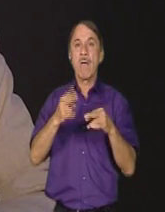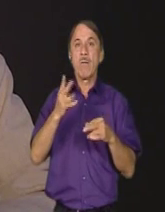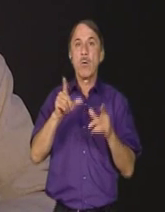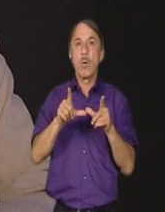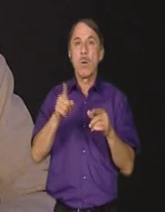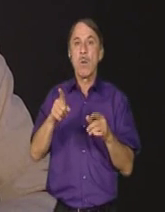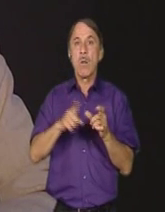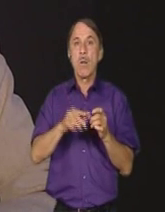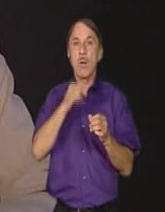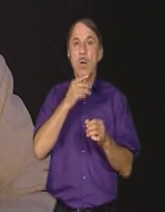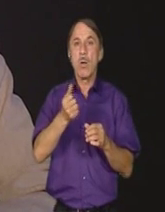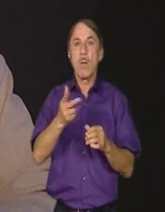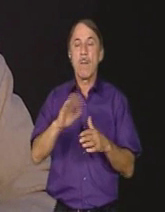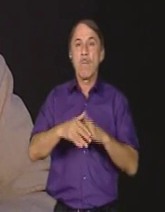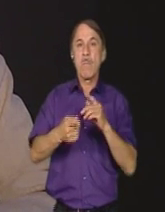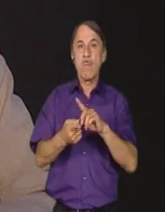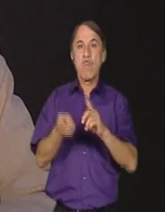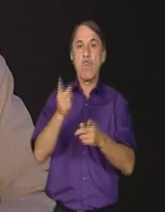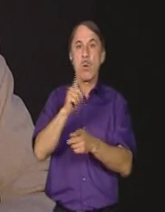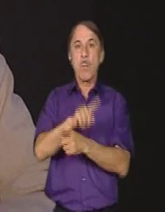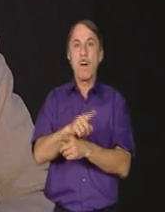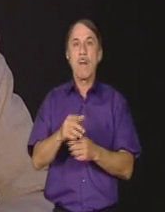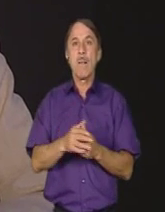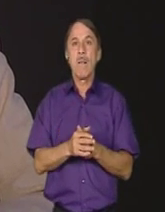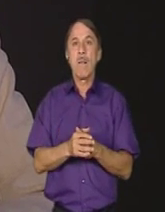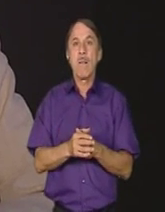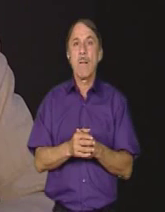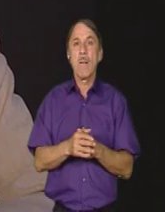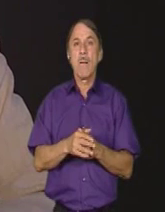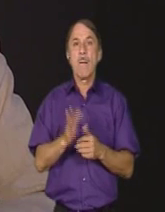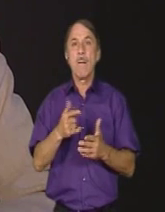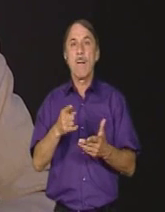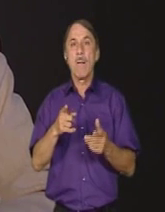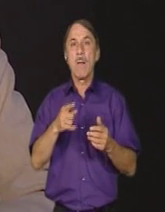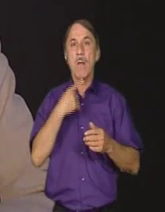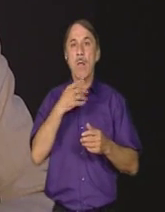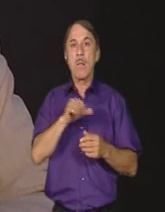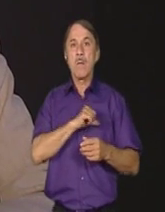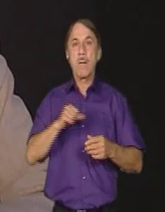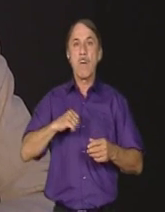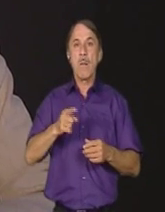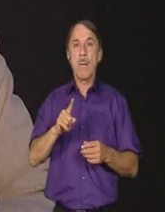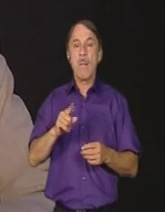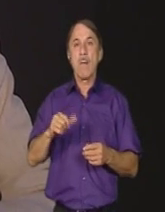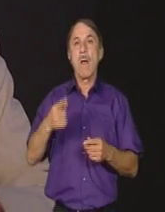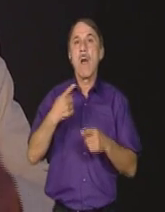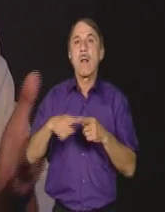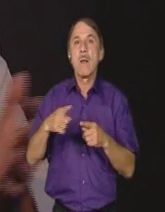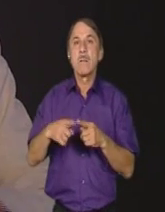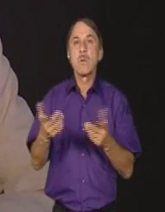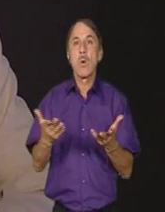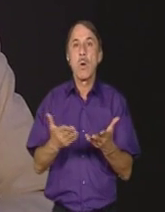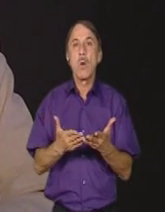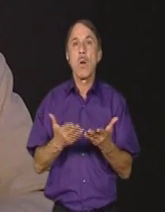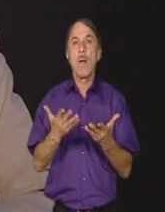svega protive i njegovu promenu zahtevaju iz Vašingtona i iz Brisela i to samo iz jednog jedinog razloga,